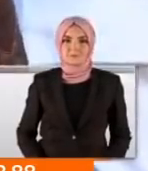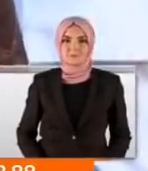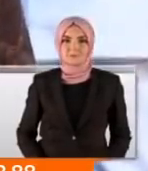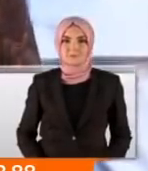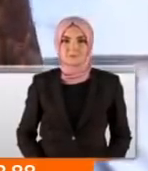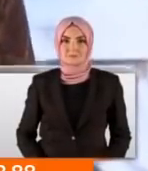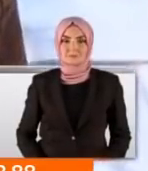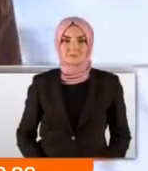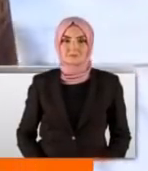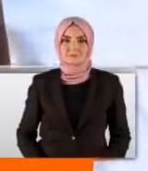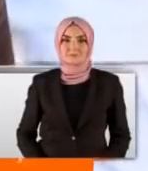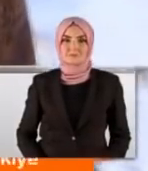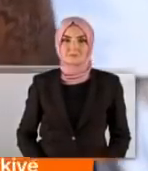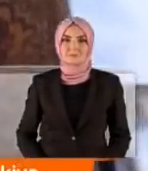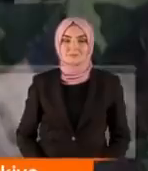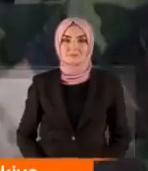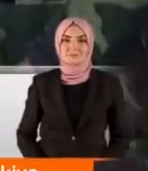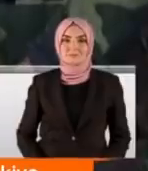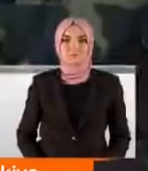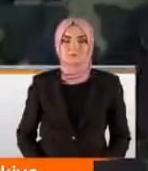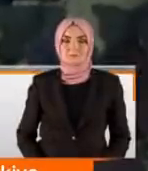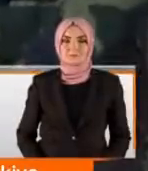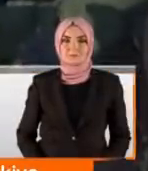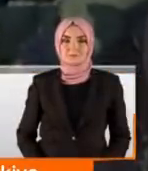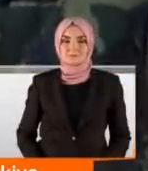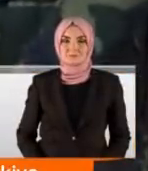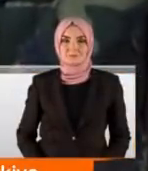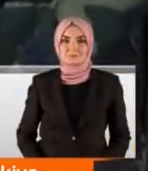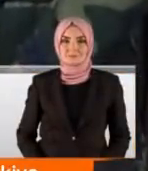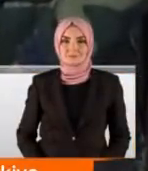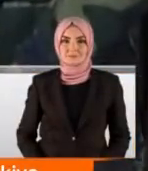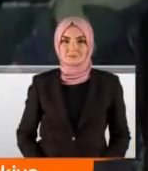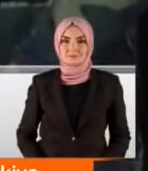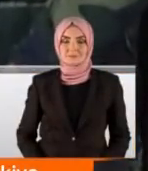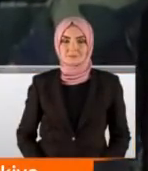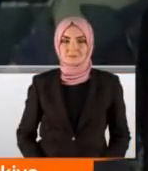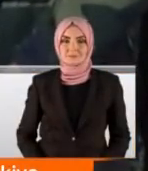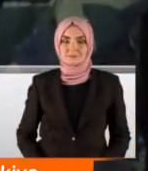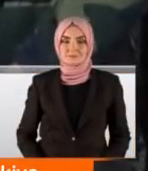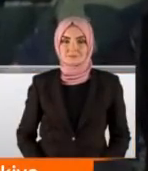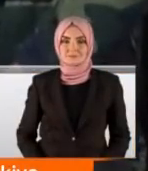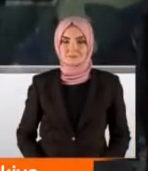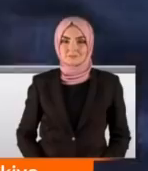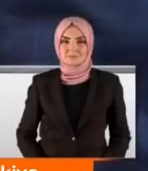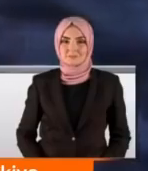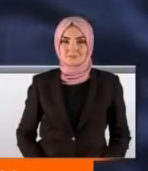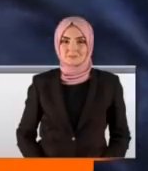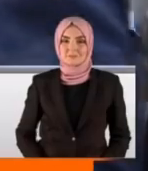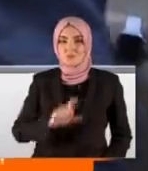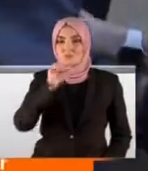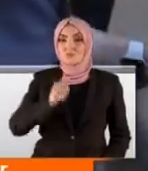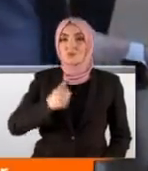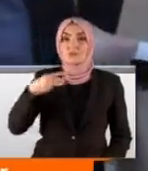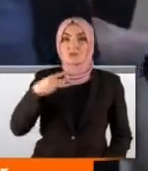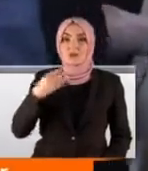şunu kesinlikle bilsinler ki biz bu işi asla bırakmadık. Bırakmayacağız.